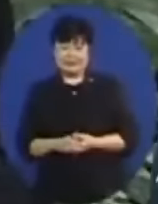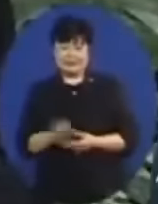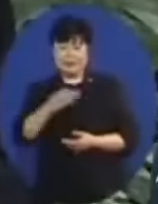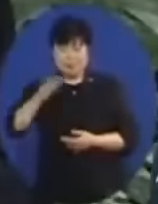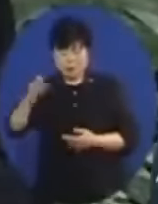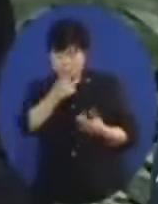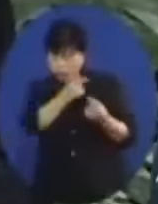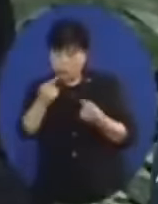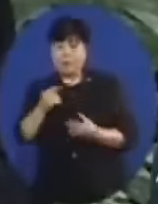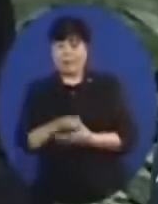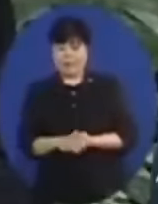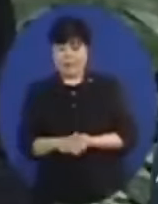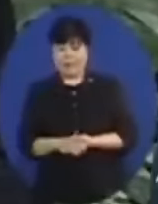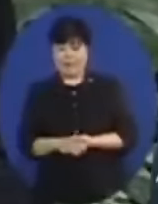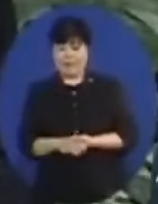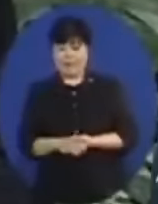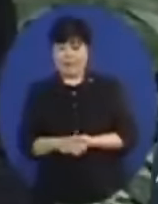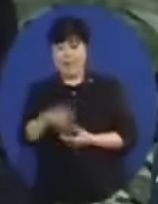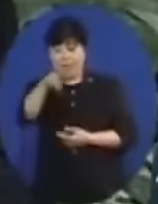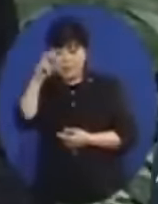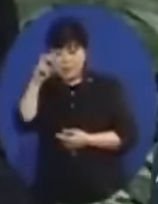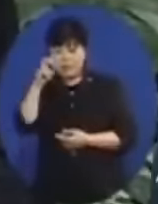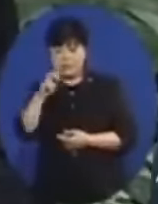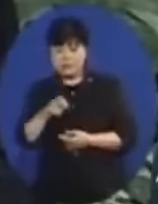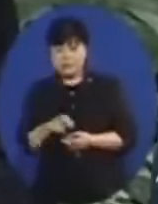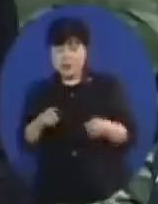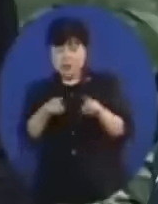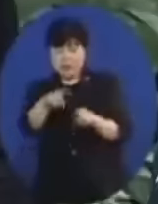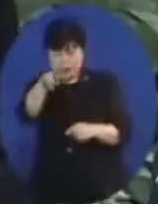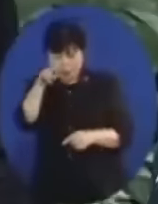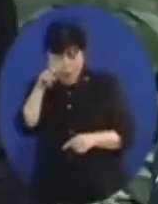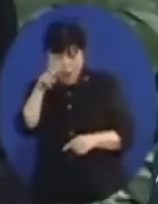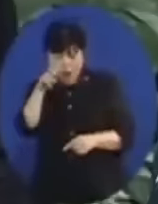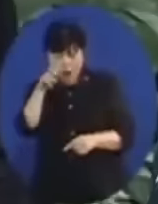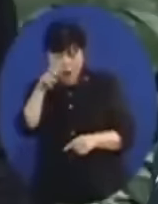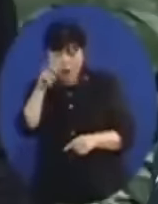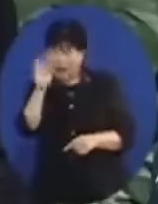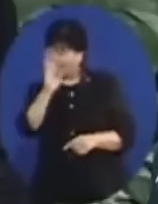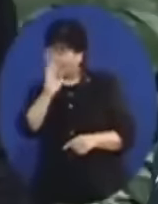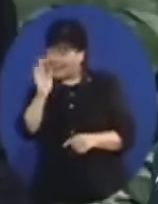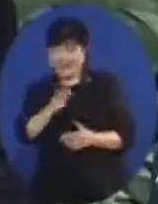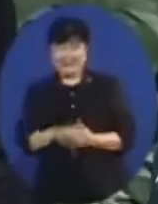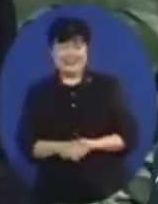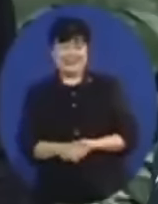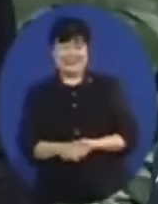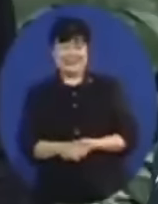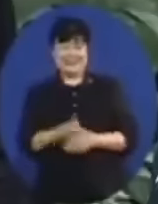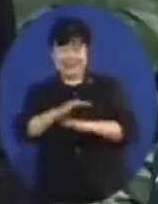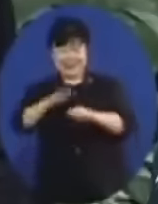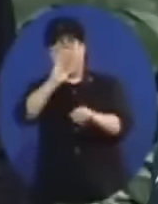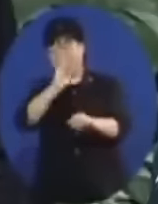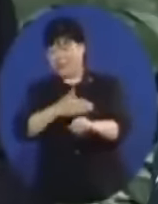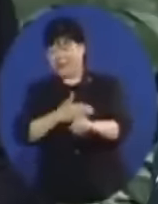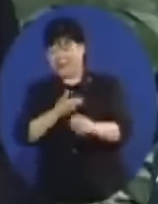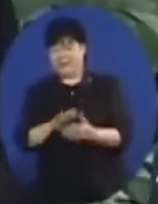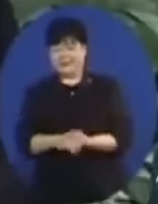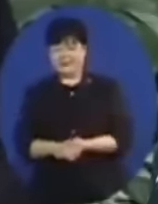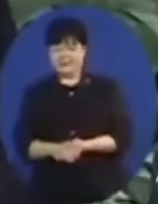공평하게 되어 있는 것입니다. 미운 놈을 같이 미워한다고 하면 해결이 안 돼요.